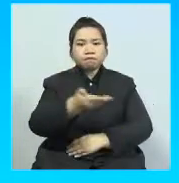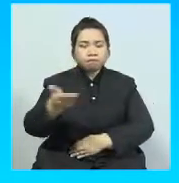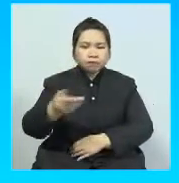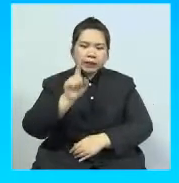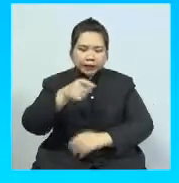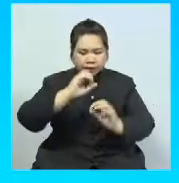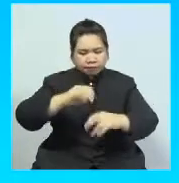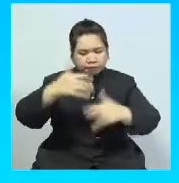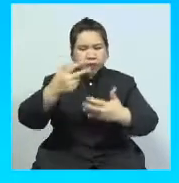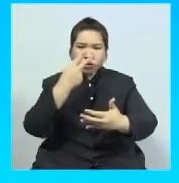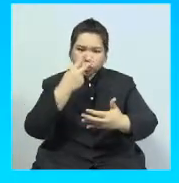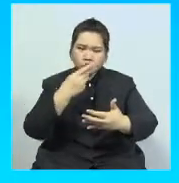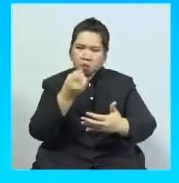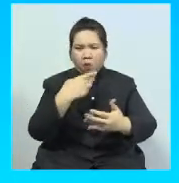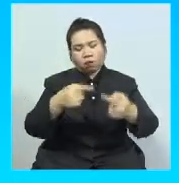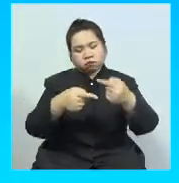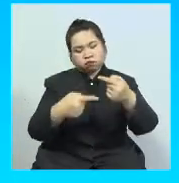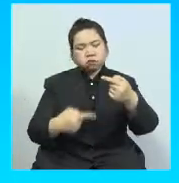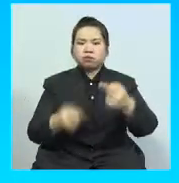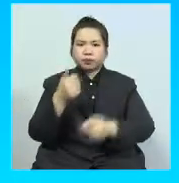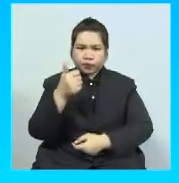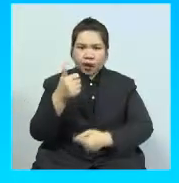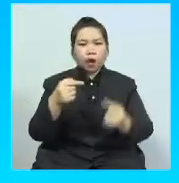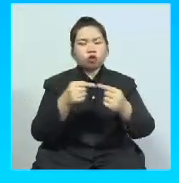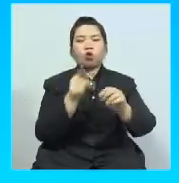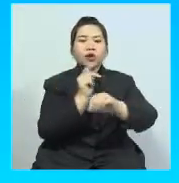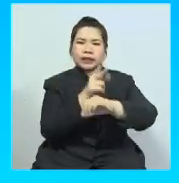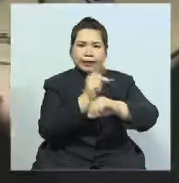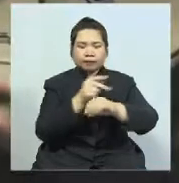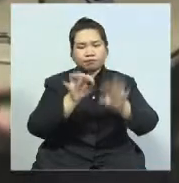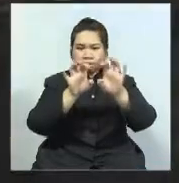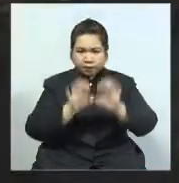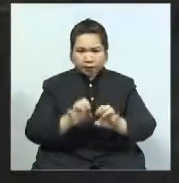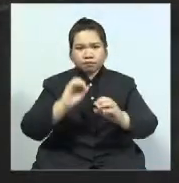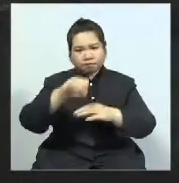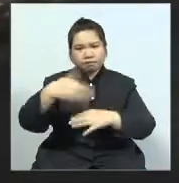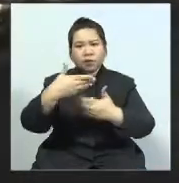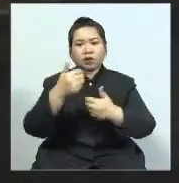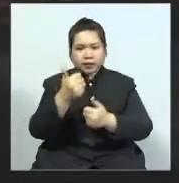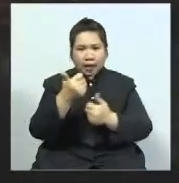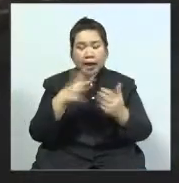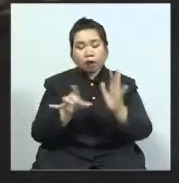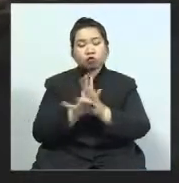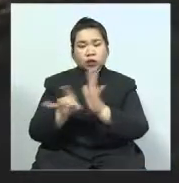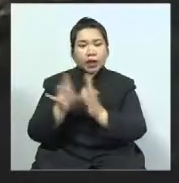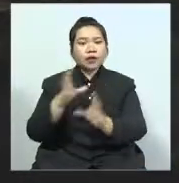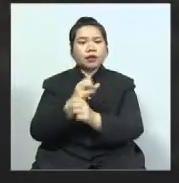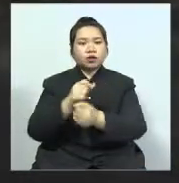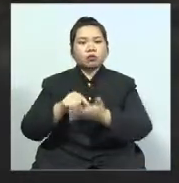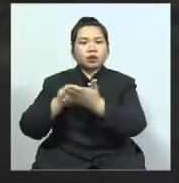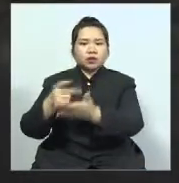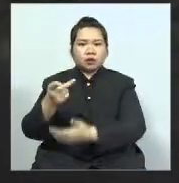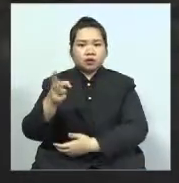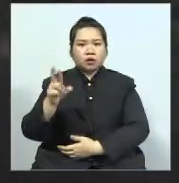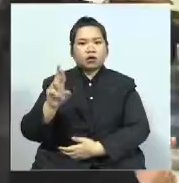ามารถที่จะวิพากษ์วิจารณ์แล้วก็แสดงความคิดเห็นกันได้ทางระบบออนไลน์นะคะก่อนที่จะมีการสรุปเนื้อหาเสนอให้กับท